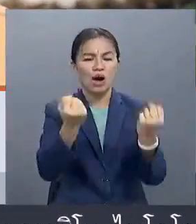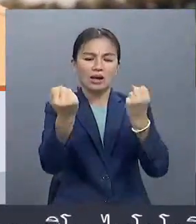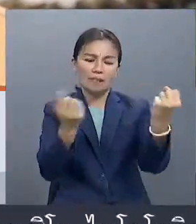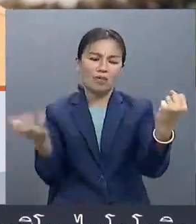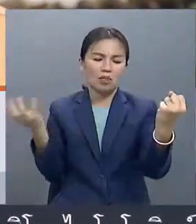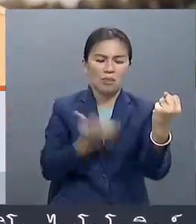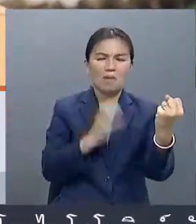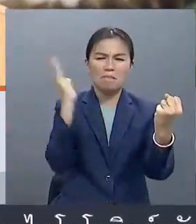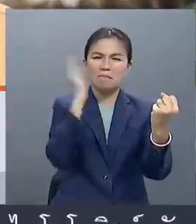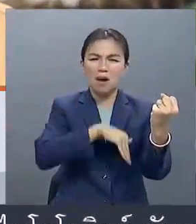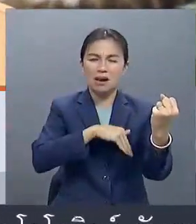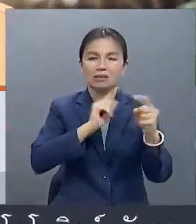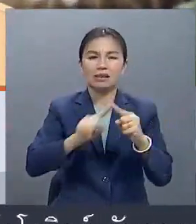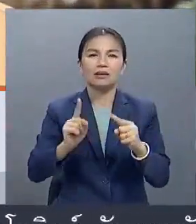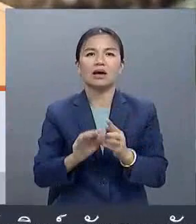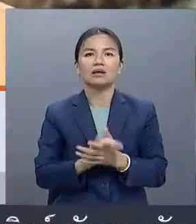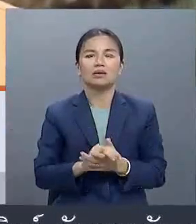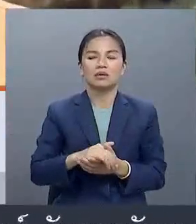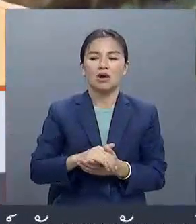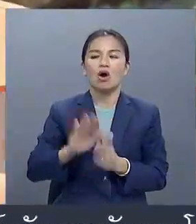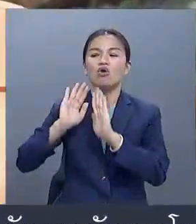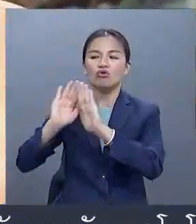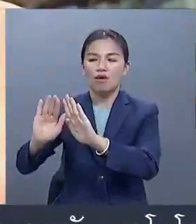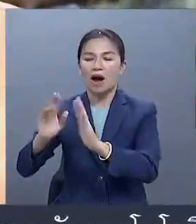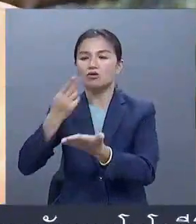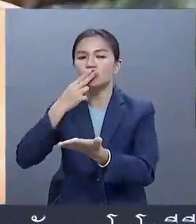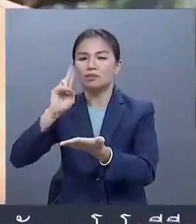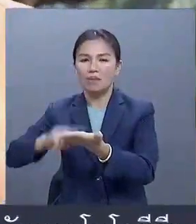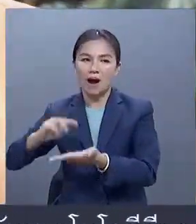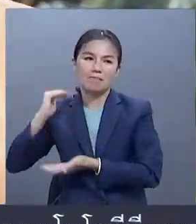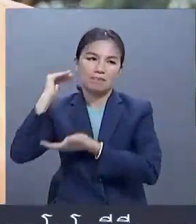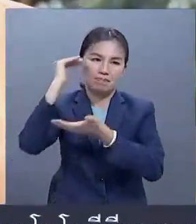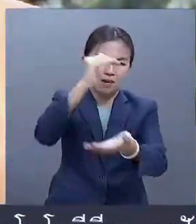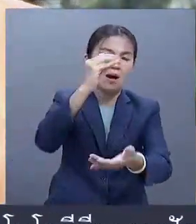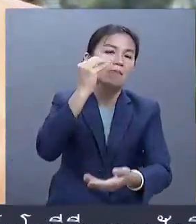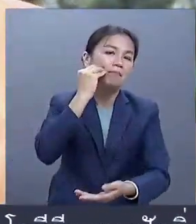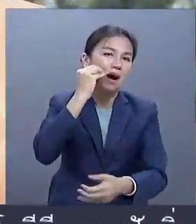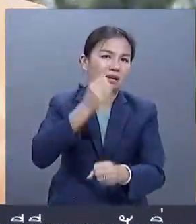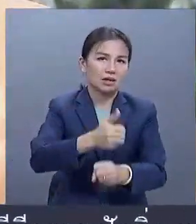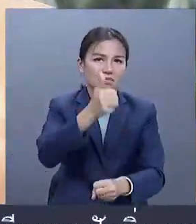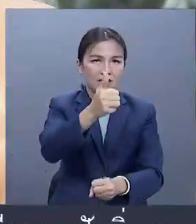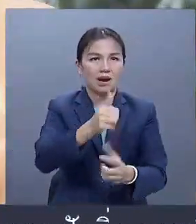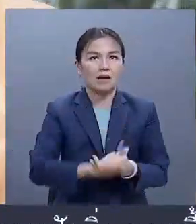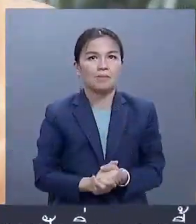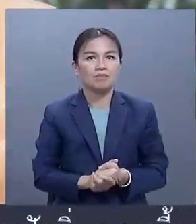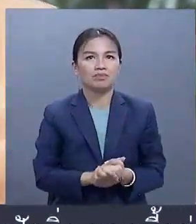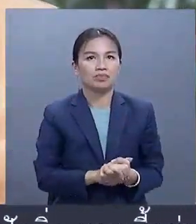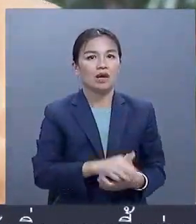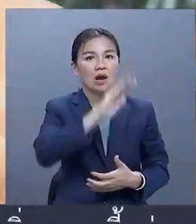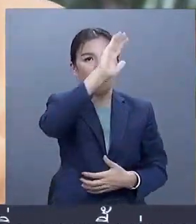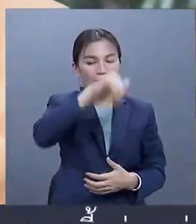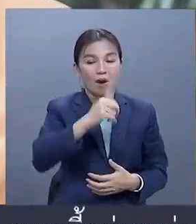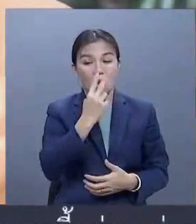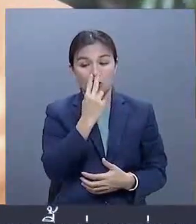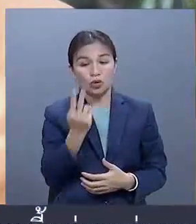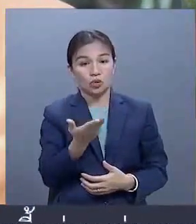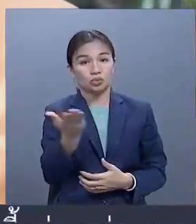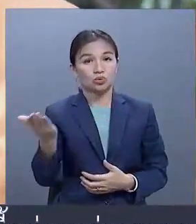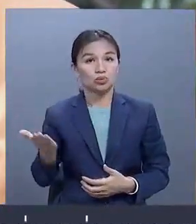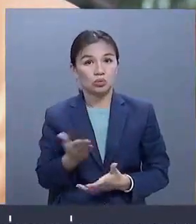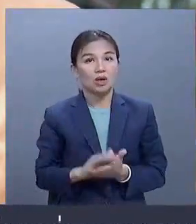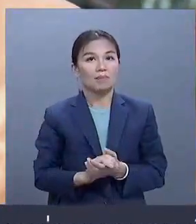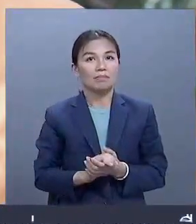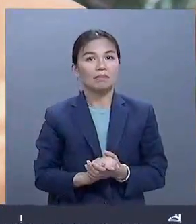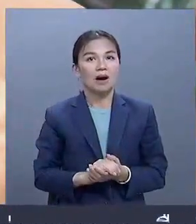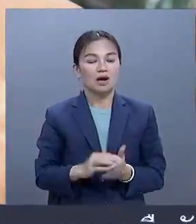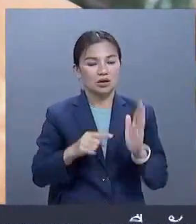นนะคะก็สามารถฝากชาวสวนส่งให้กลับไปถึงที่บ้านได้นะคะขอให้มาเชิญชวนให้ทุกท่านเดินทางเข้ามาเมืองจันทบุรีเพื่อท